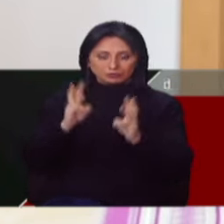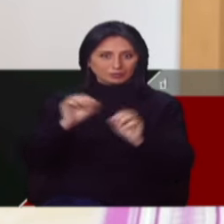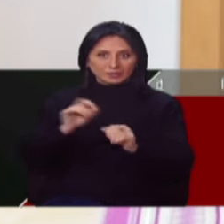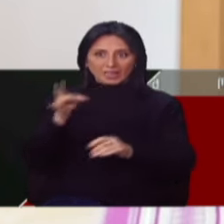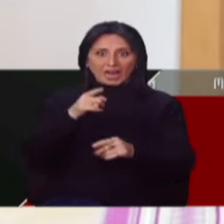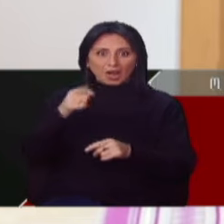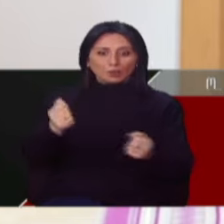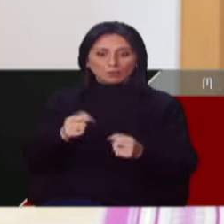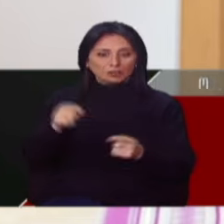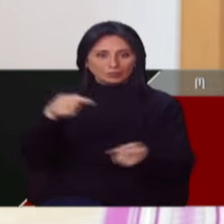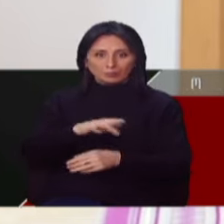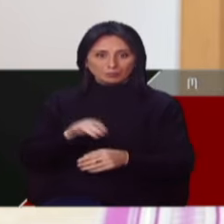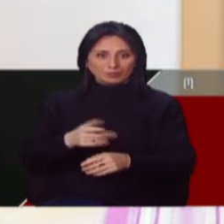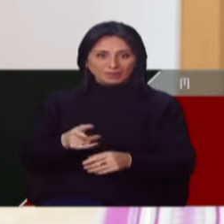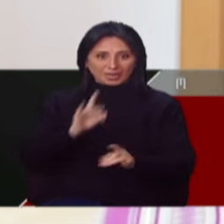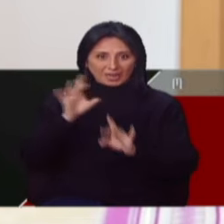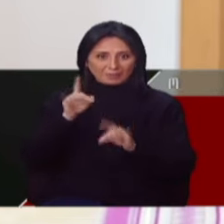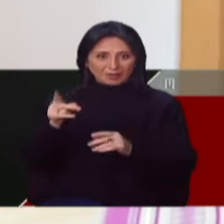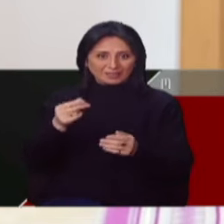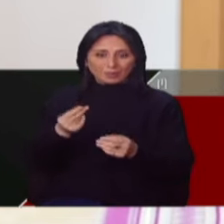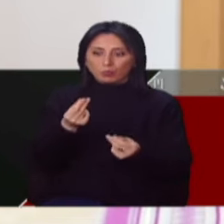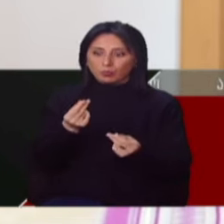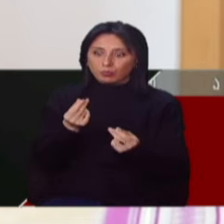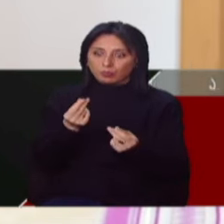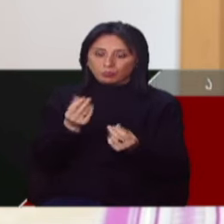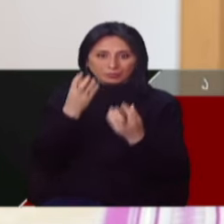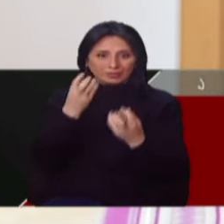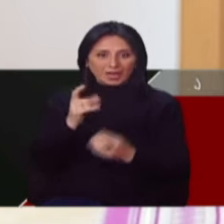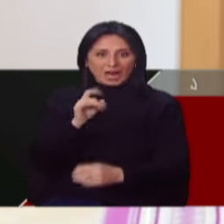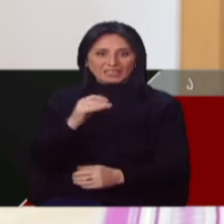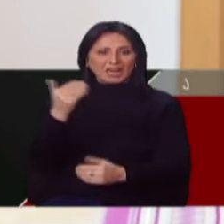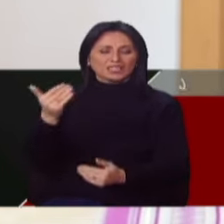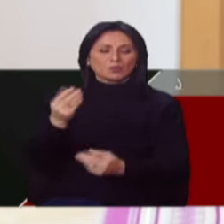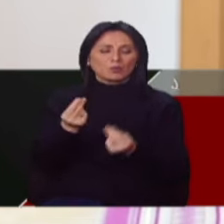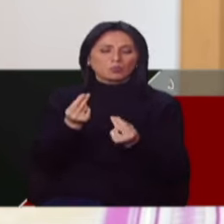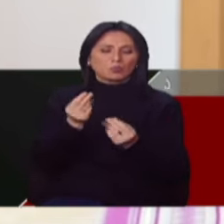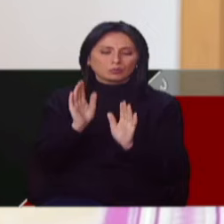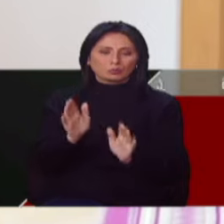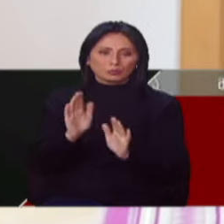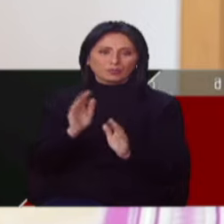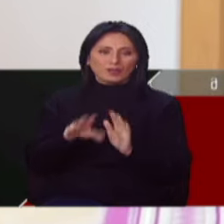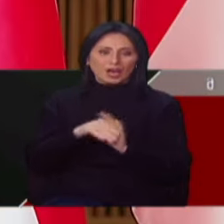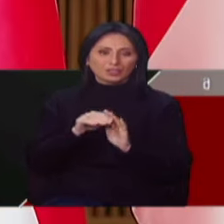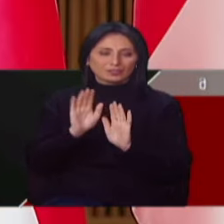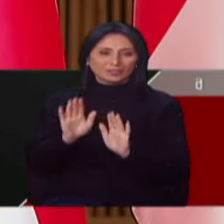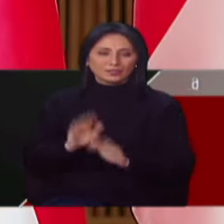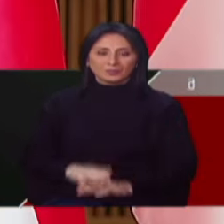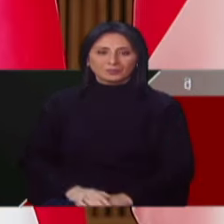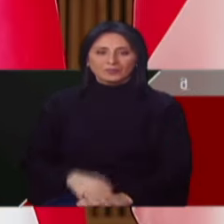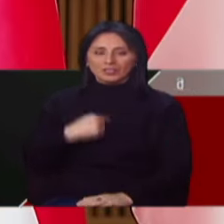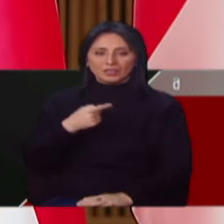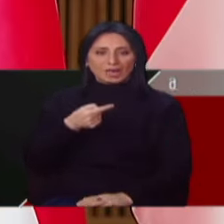მანქანა. ამაზე წარმატებული პიარ კამპანია რა უნდა იყოს? ფული, ფული და კიდევ ფული. ეს არის ხაზარაძის წარმატების ფორმულა არჩევნებში, ჩემი აზრით. ჩვენ